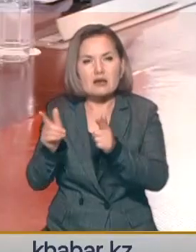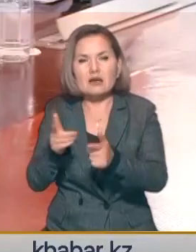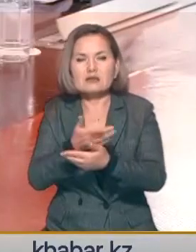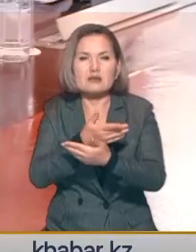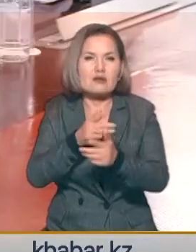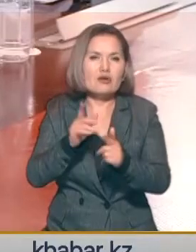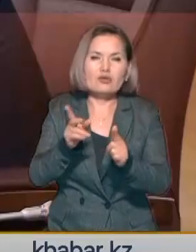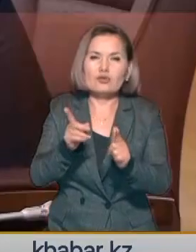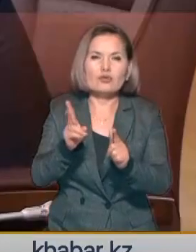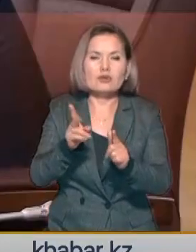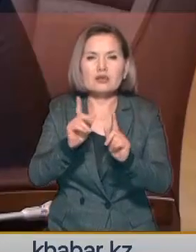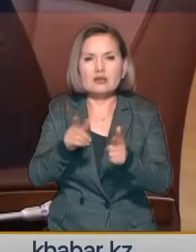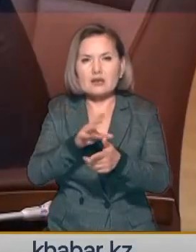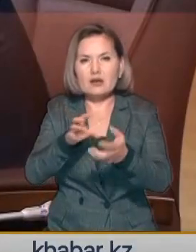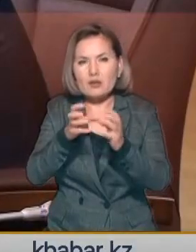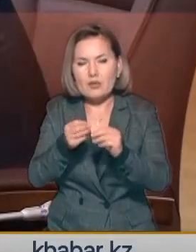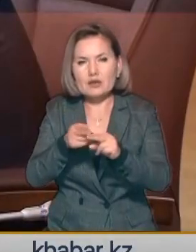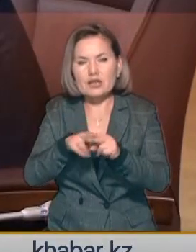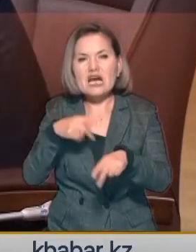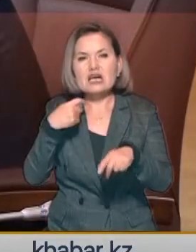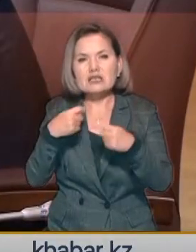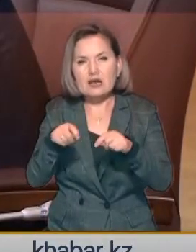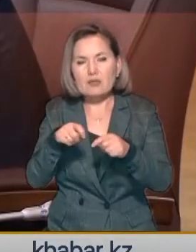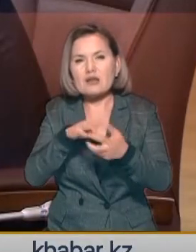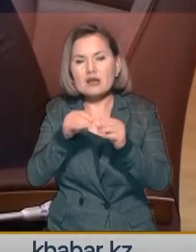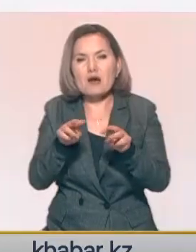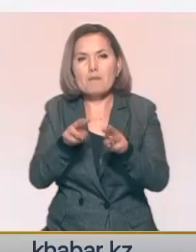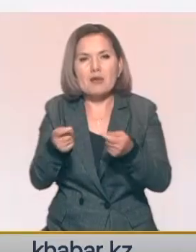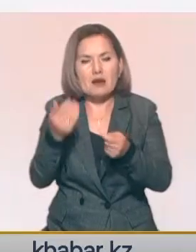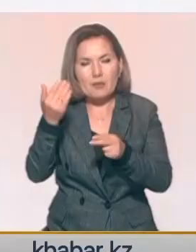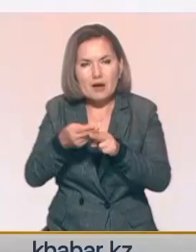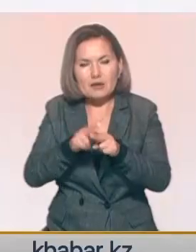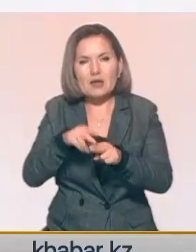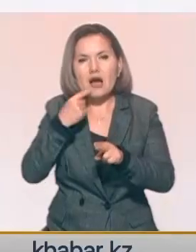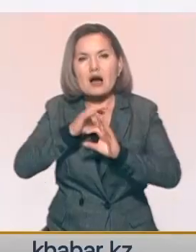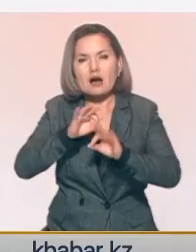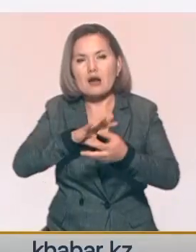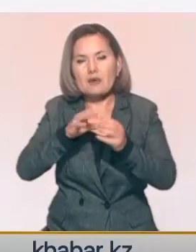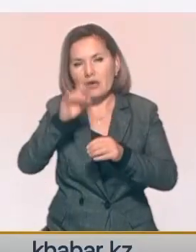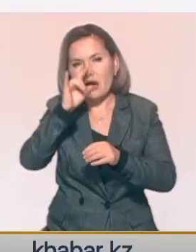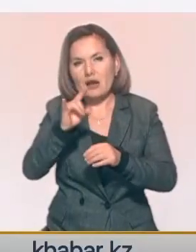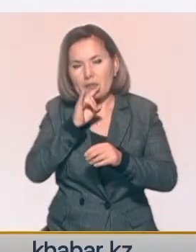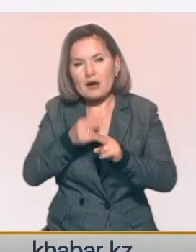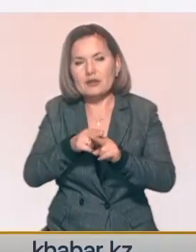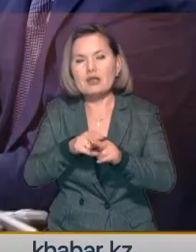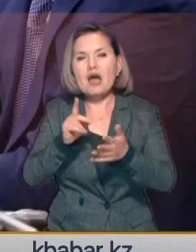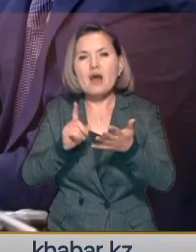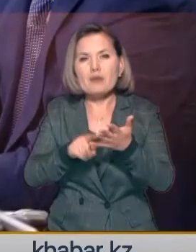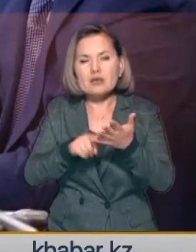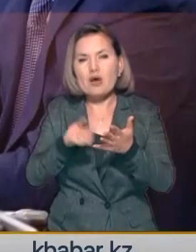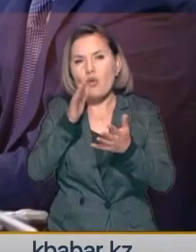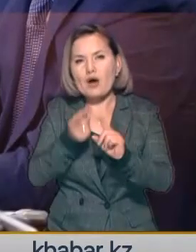деген бастама көтеріп жүр. Үкімет отырысында сауда және интеграция министрі Арман Шаққалиев Қазақстанның 5-ші уақыт